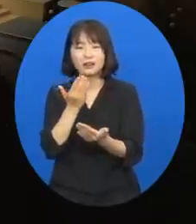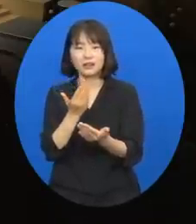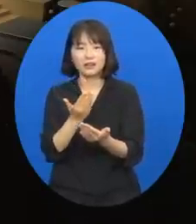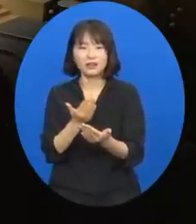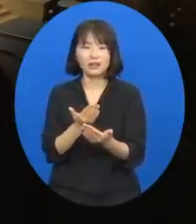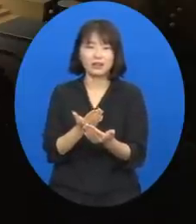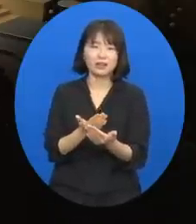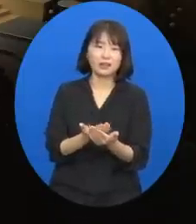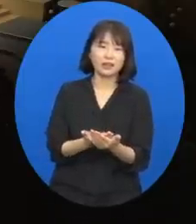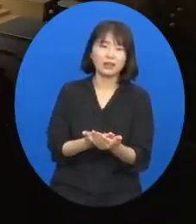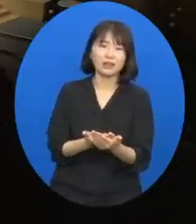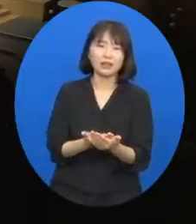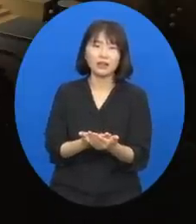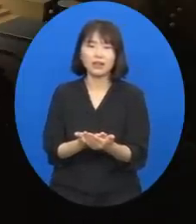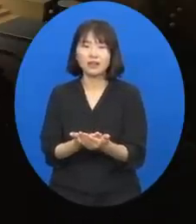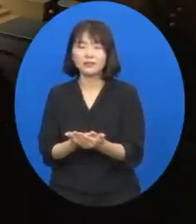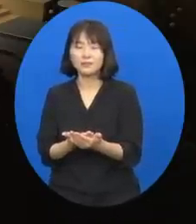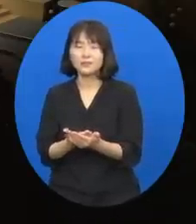아